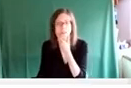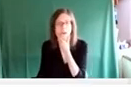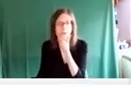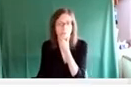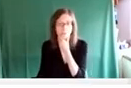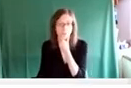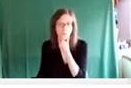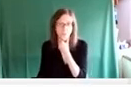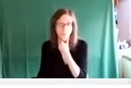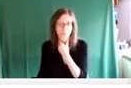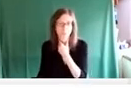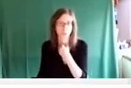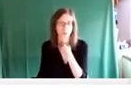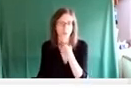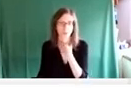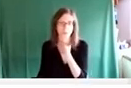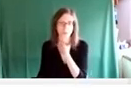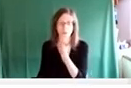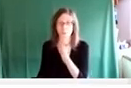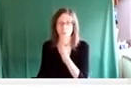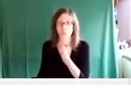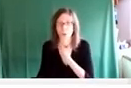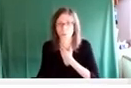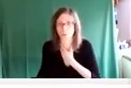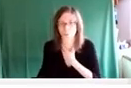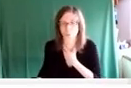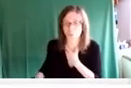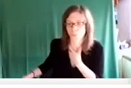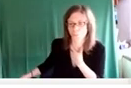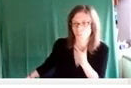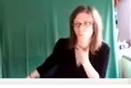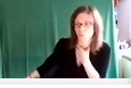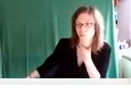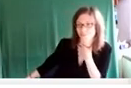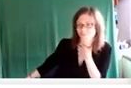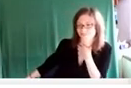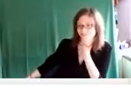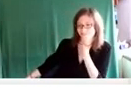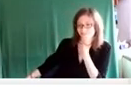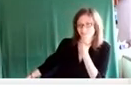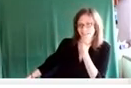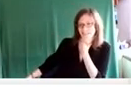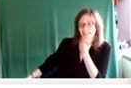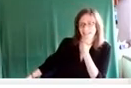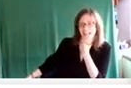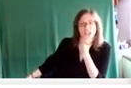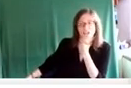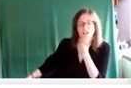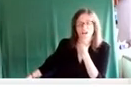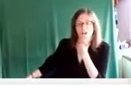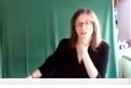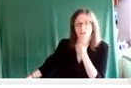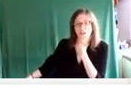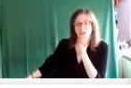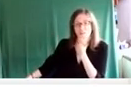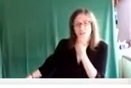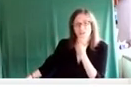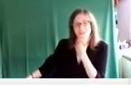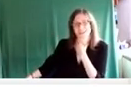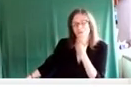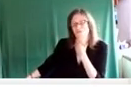avait des présentations. Il ajoute excellent, c'est ce que je pensais, je n'ai rien dit depuis. Non, c'est